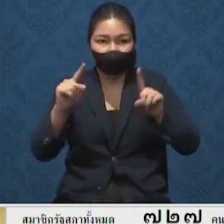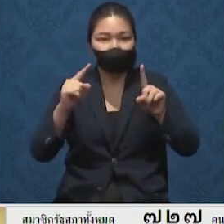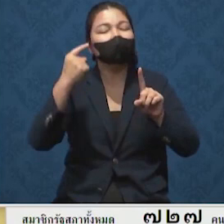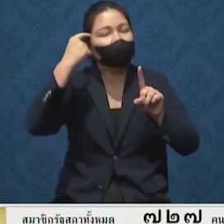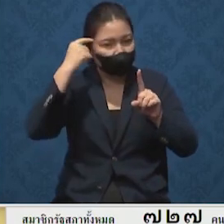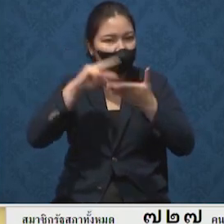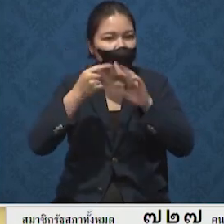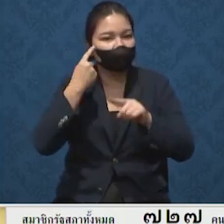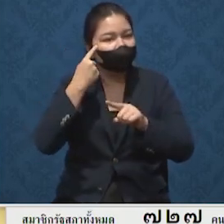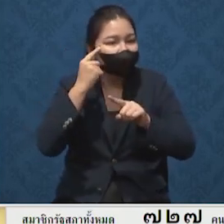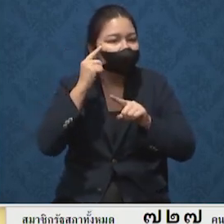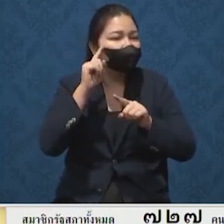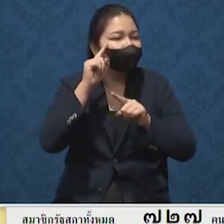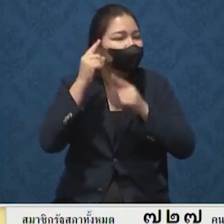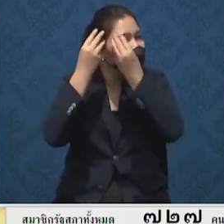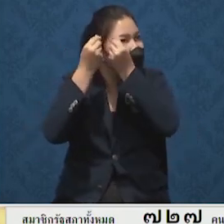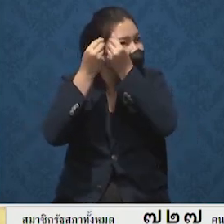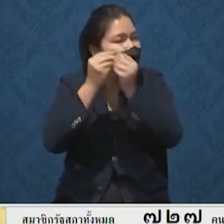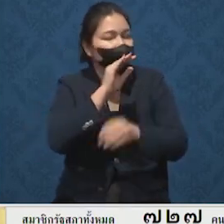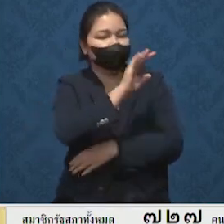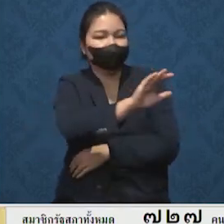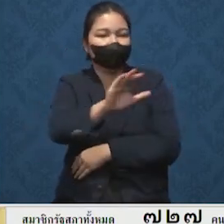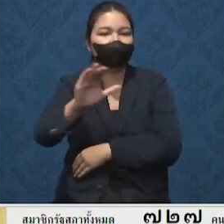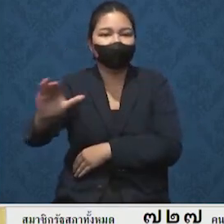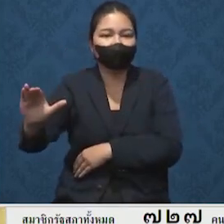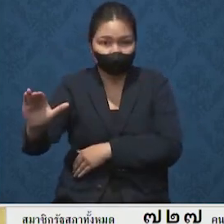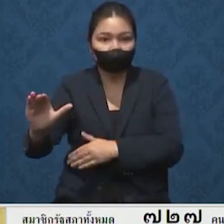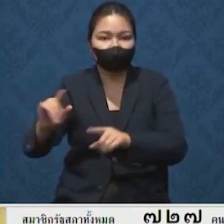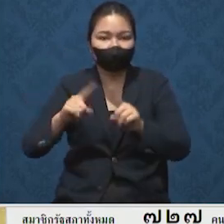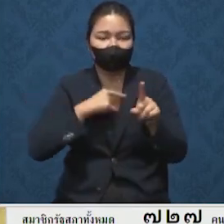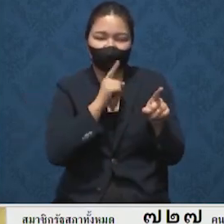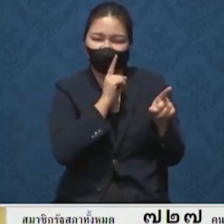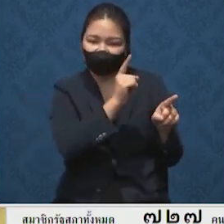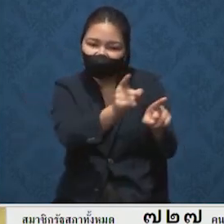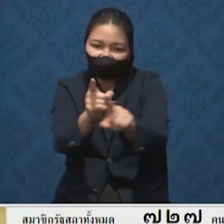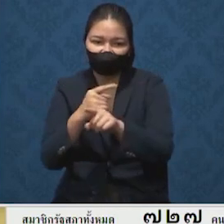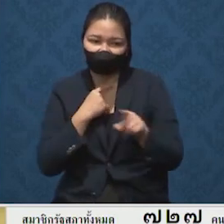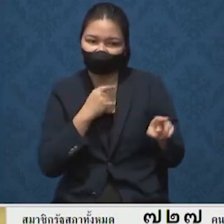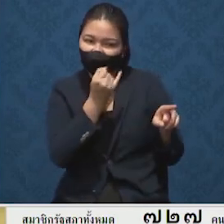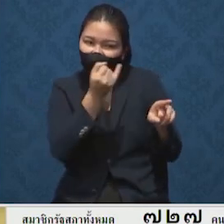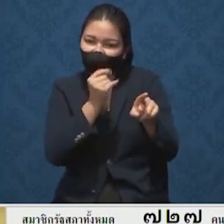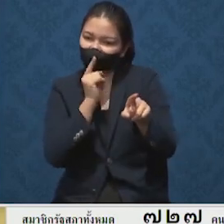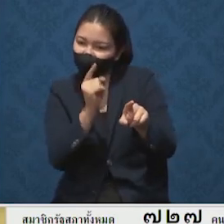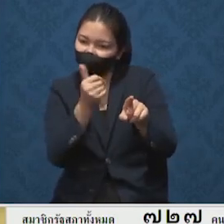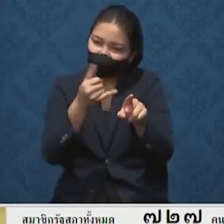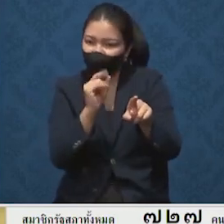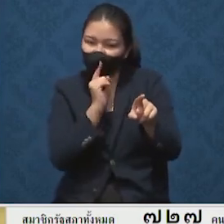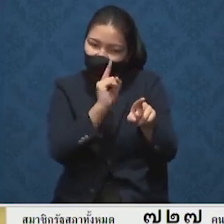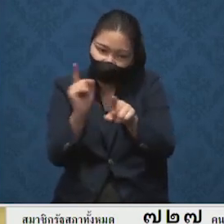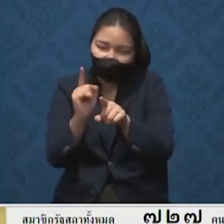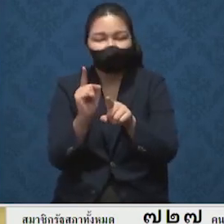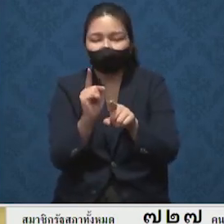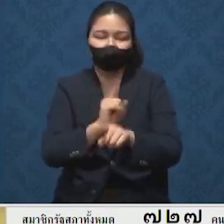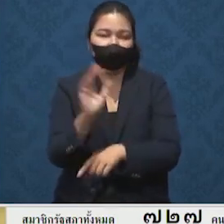างกฎหมายที่ต้องให้เกียรติกันแล้วก็อย่าไปวิจารณ์ครับอย่าไปวิจารณ์ว่าใครมาไม่มาไม่เป็น